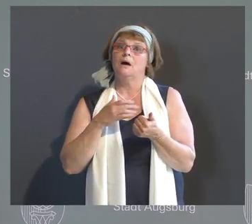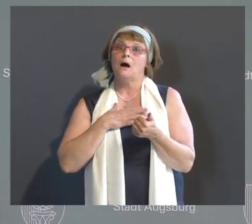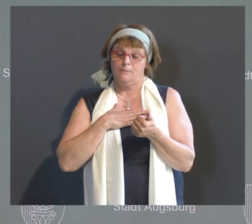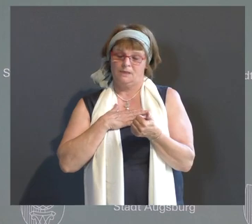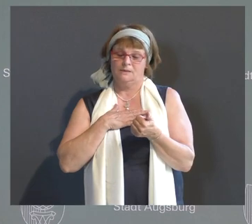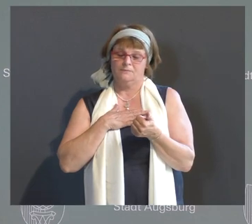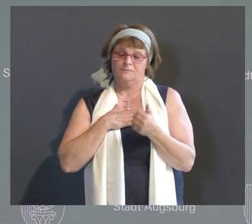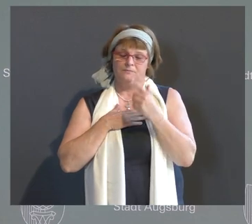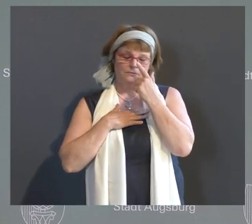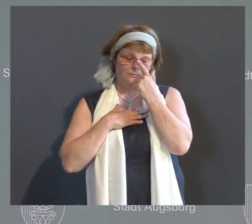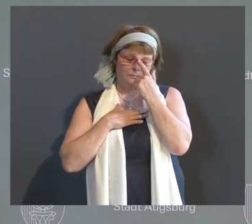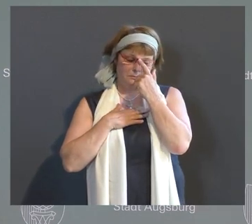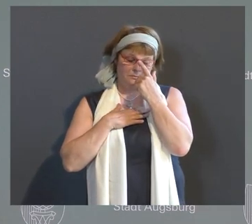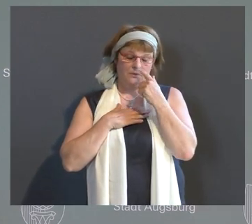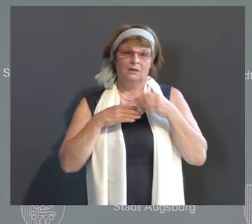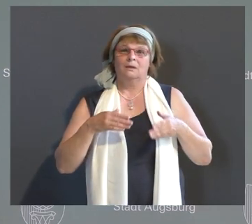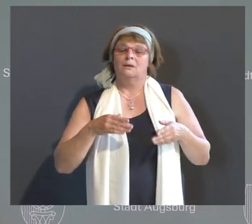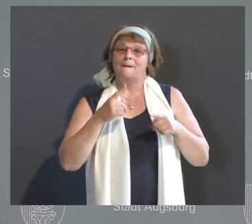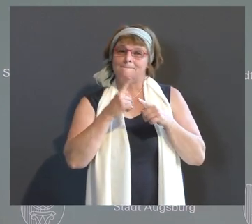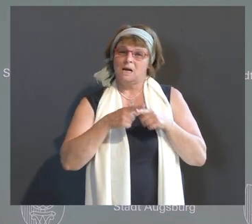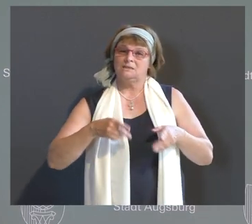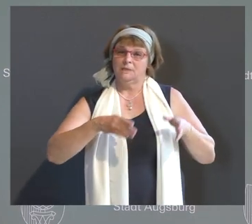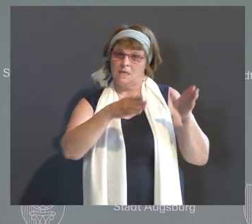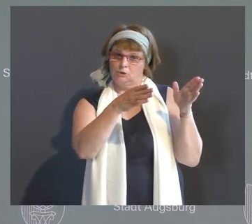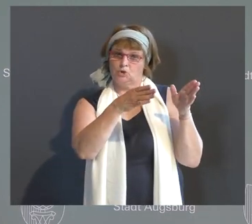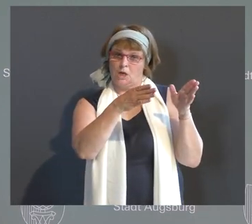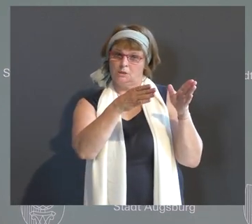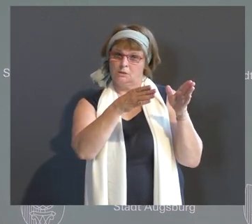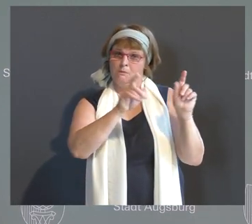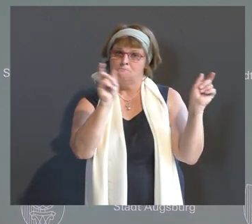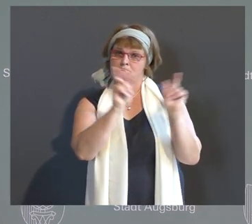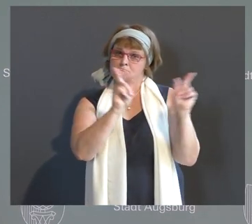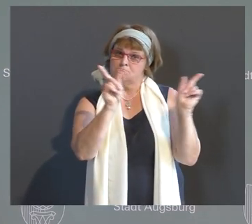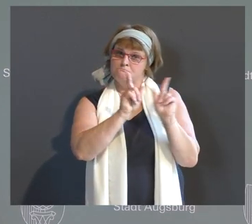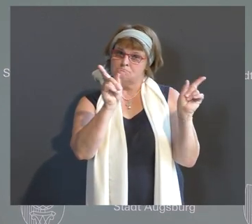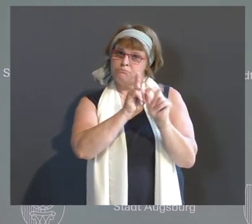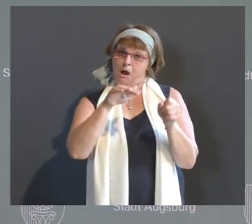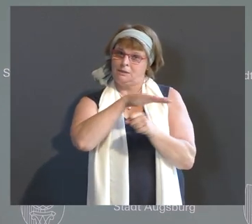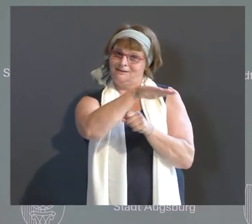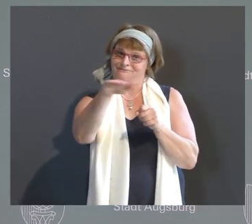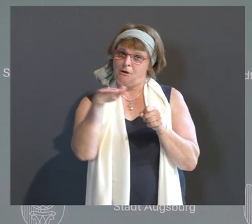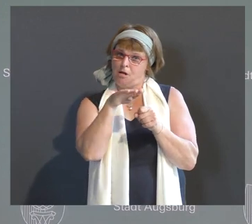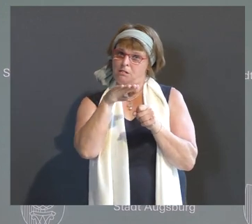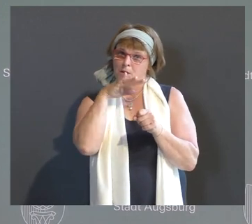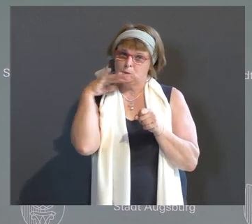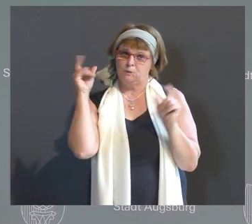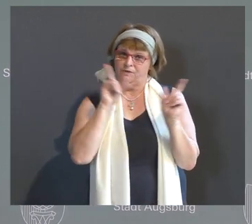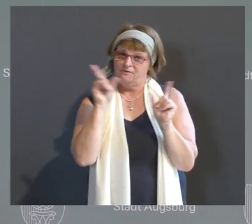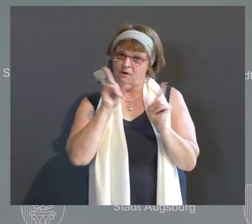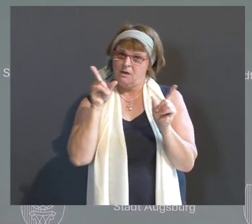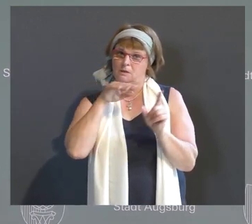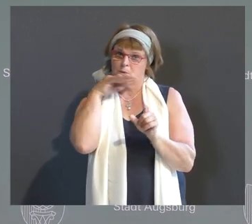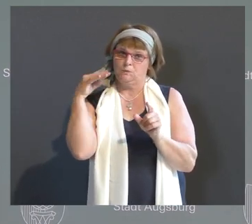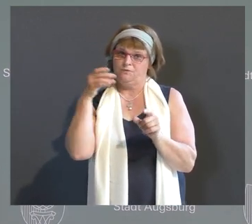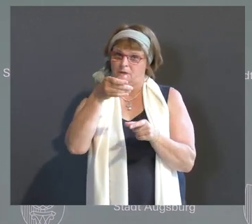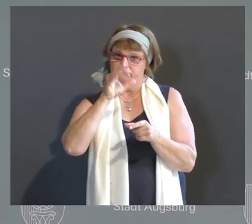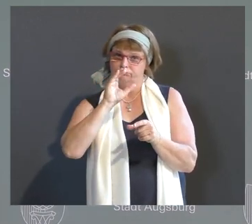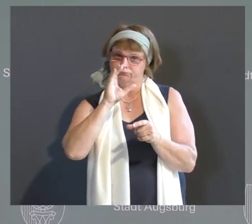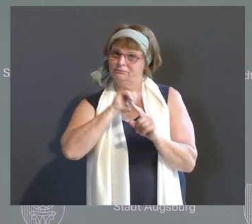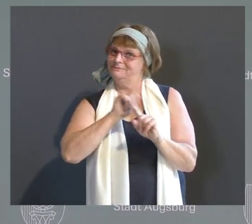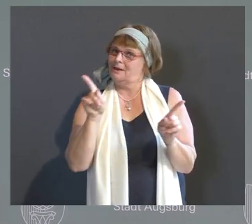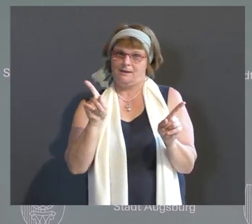typische Maxstraßen-Partyvolk, das zu viel gefeiert und zu viel getrunken hat. Es handelt sich vielmehr um eine